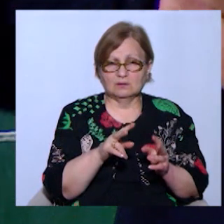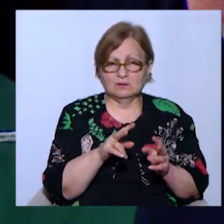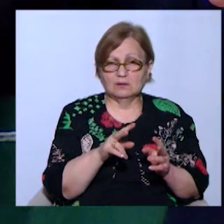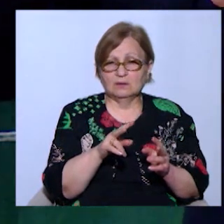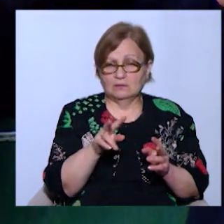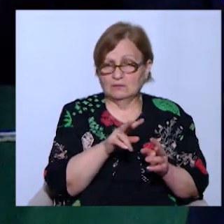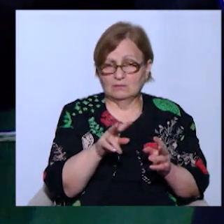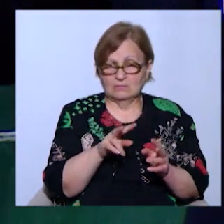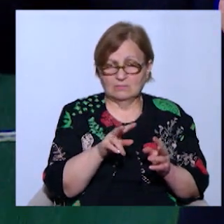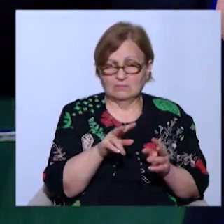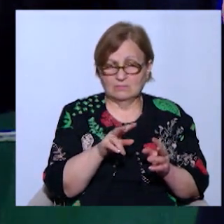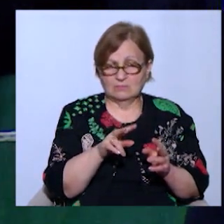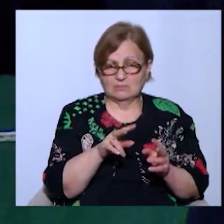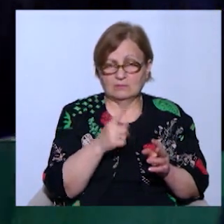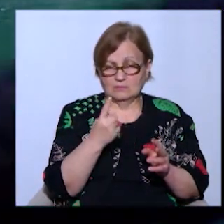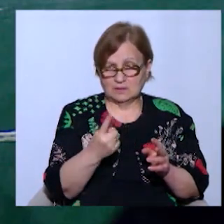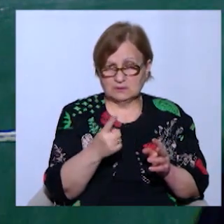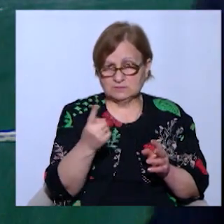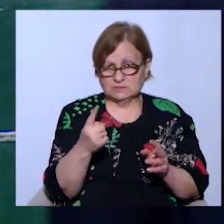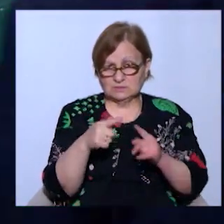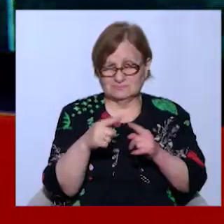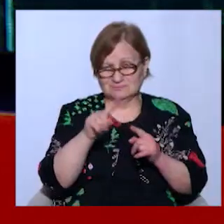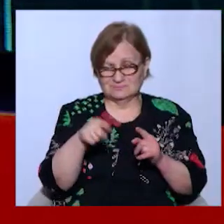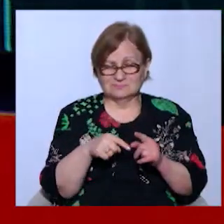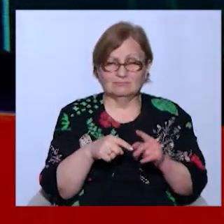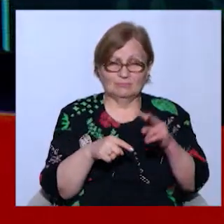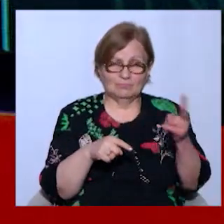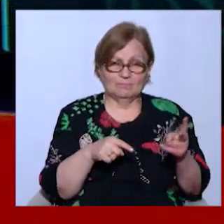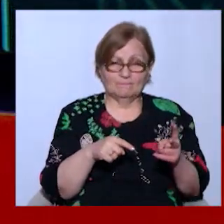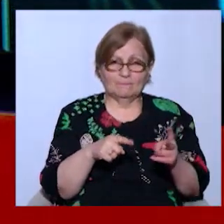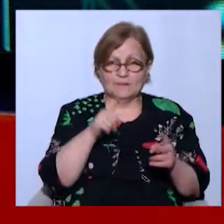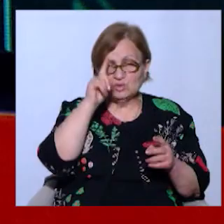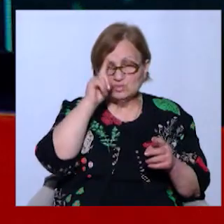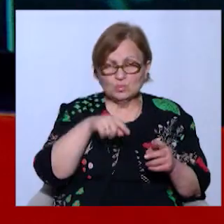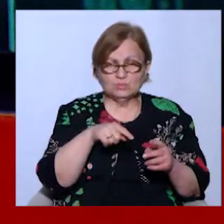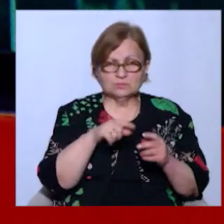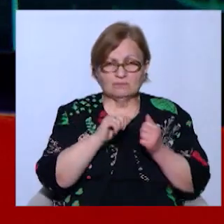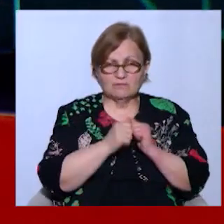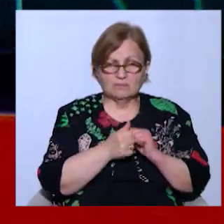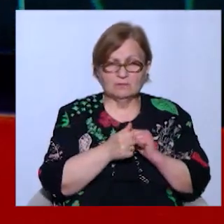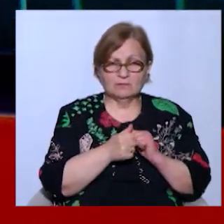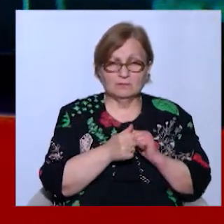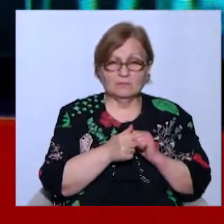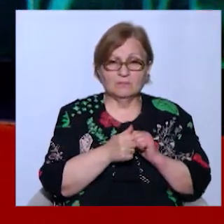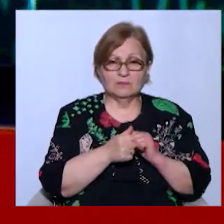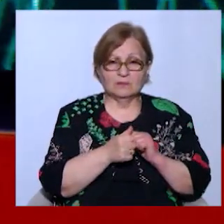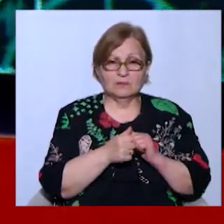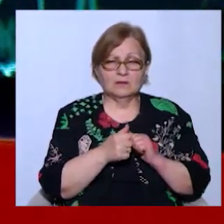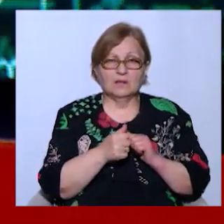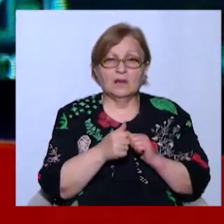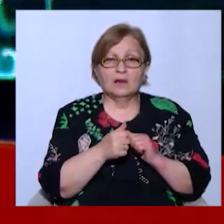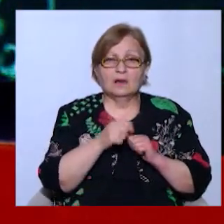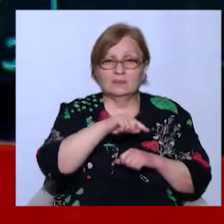აღნიშნავ და აი ამ კუთხემ, რომელიც ერთი ხაზით აღნიშნავ და გვახსოვდეს რამდენ კალსაც უკეთებ